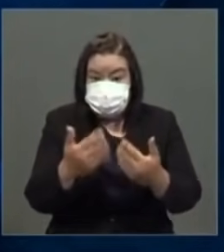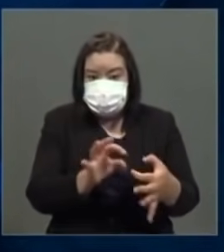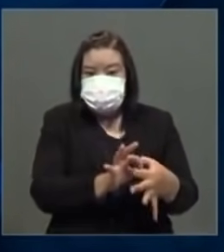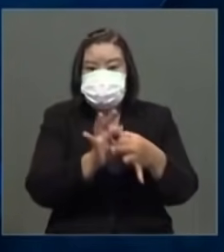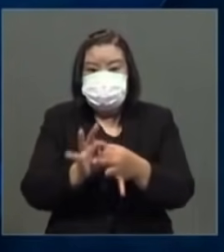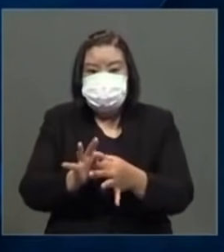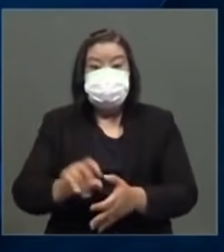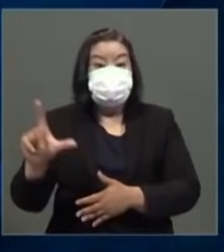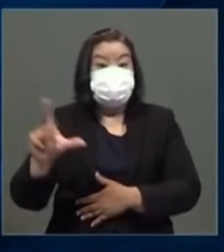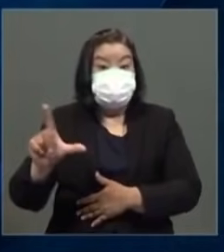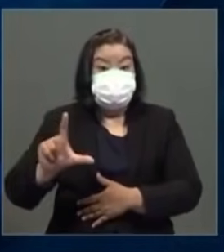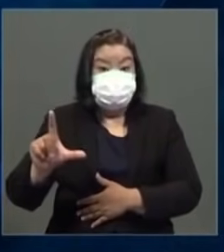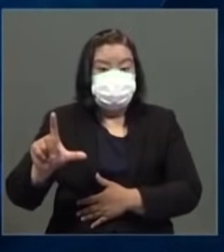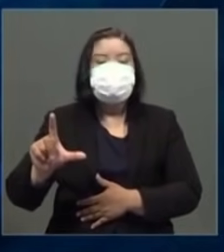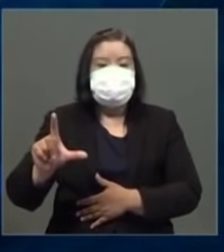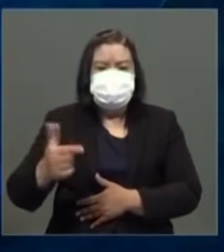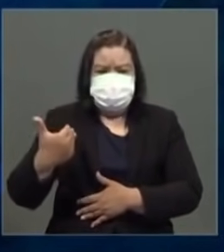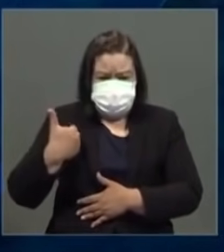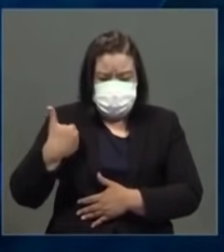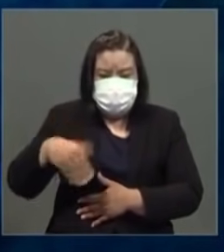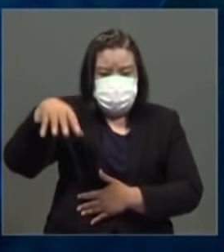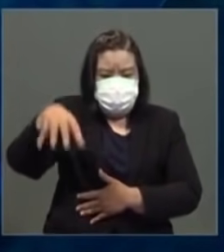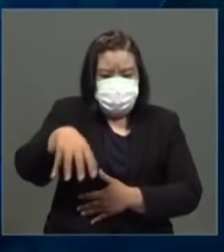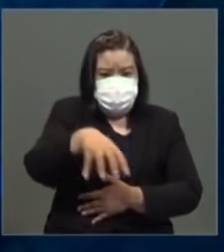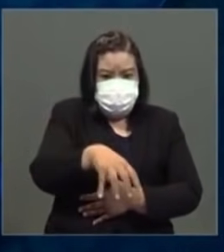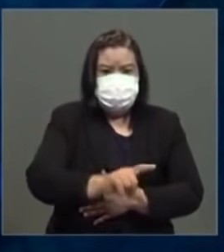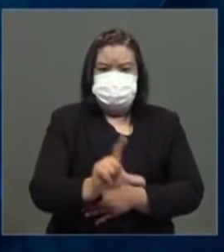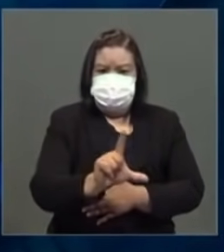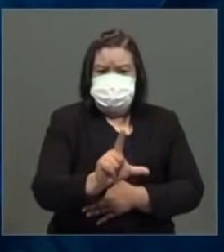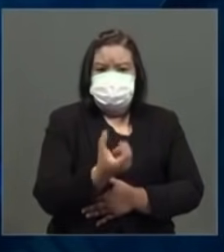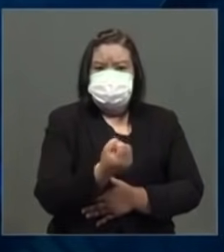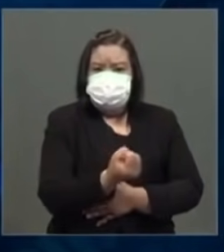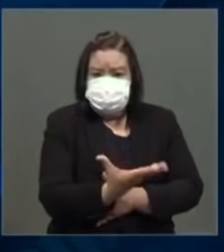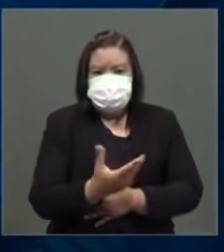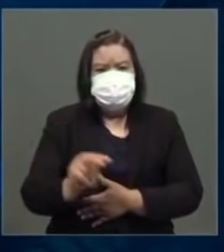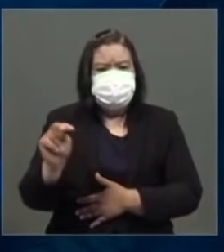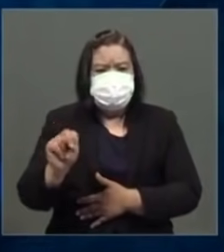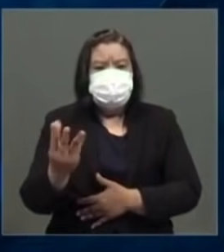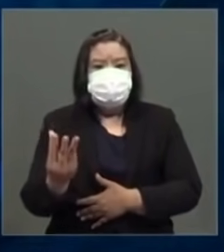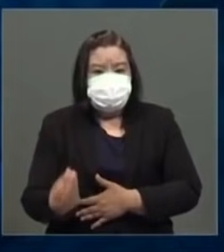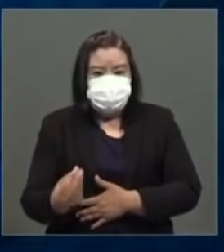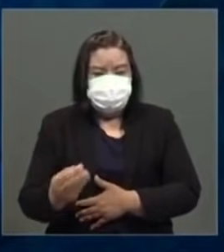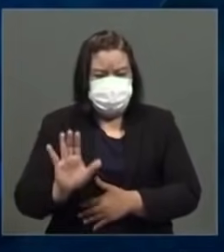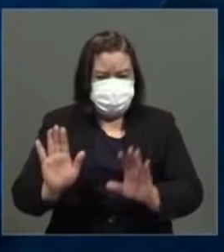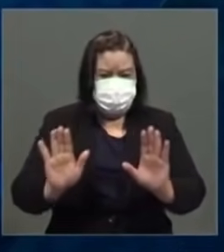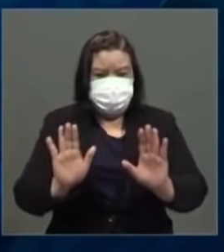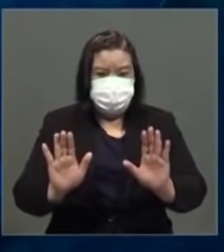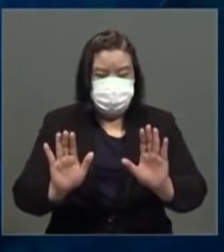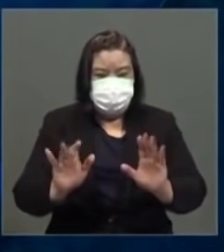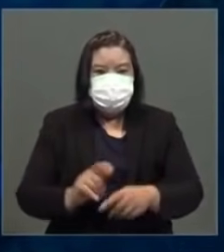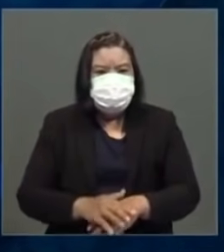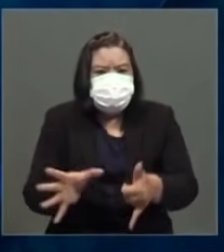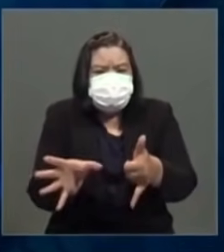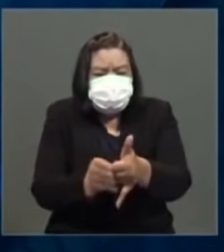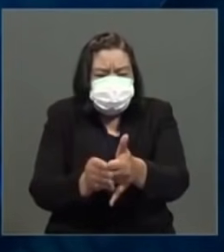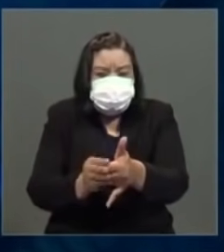อกนี้นะครับจะเห็นว่าบางพื้นที่สีเหลืองมากกว่าสีน้ำเงินซึ่งก็จะมีความรวดเร็วในการ